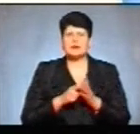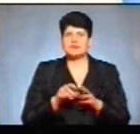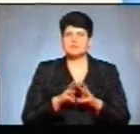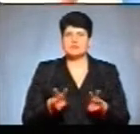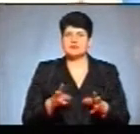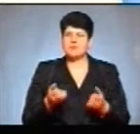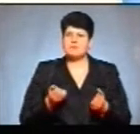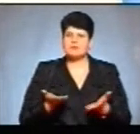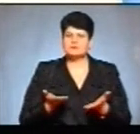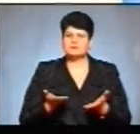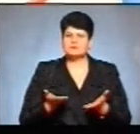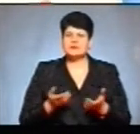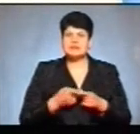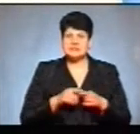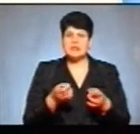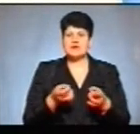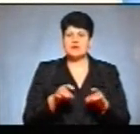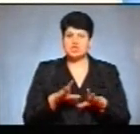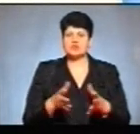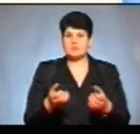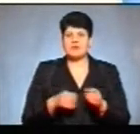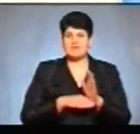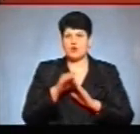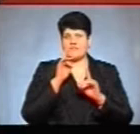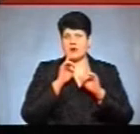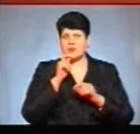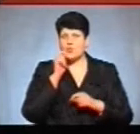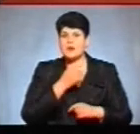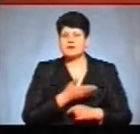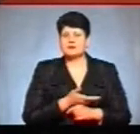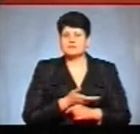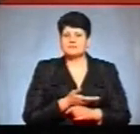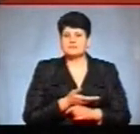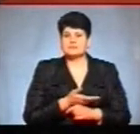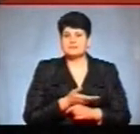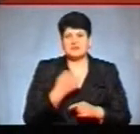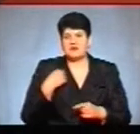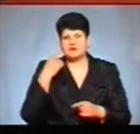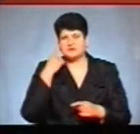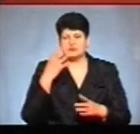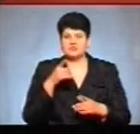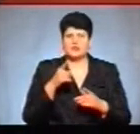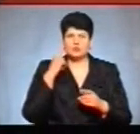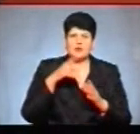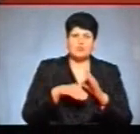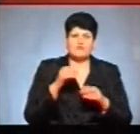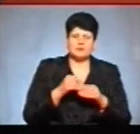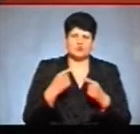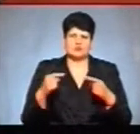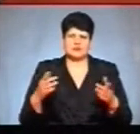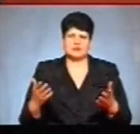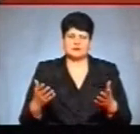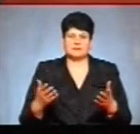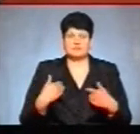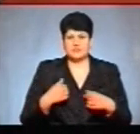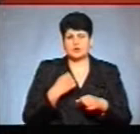рішення. Приймала рішення Верховна Рада України. І навряд чи вона думала про якісь вибори чи про щось інше.